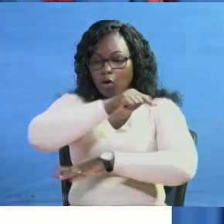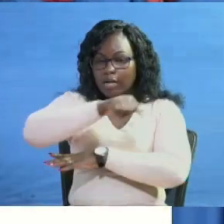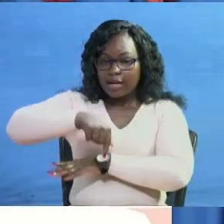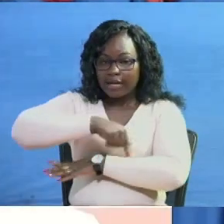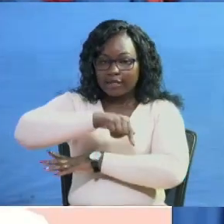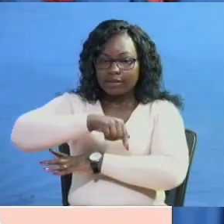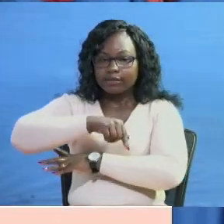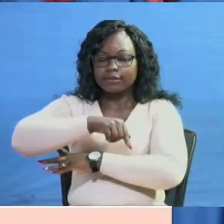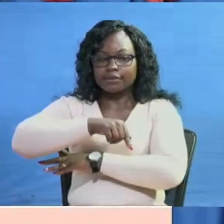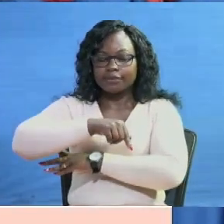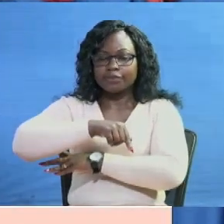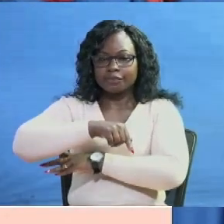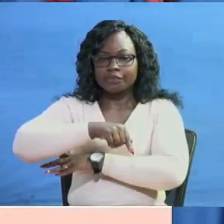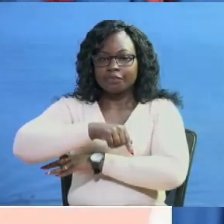to